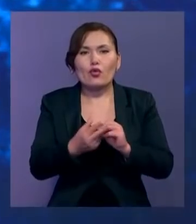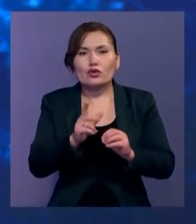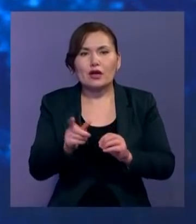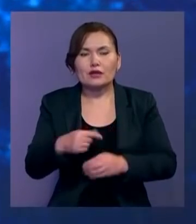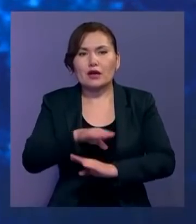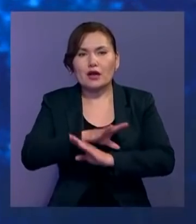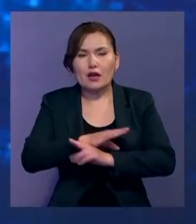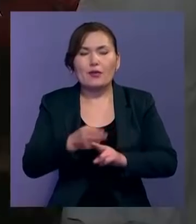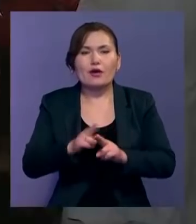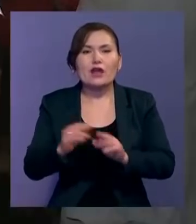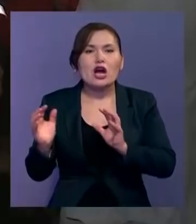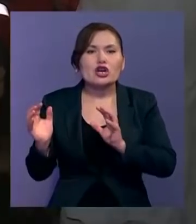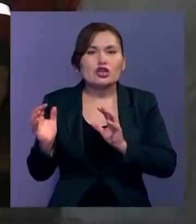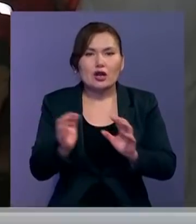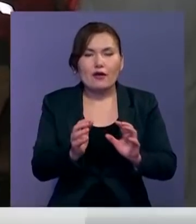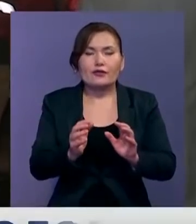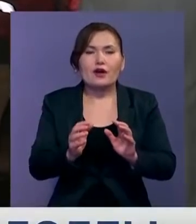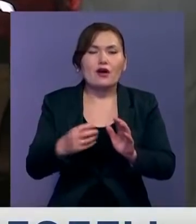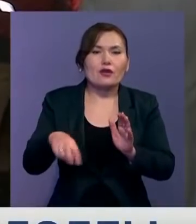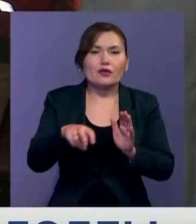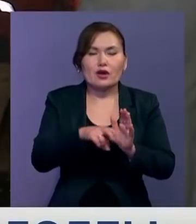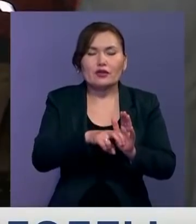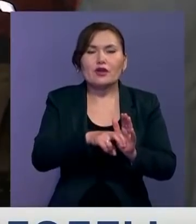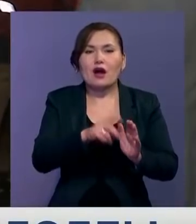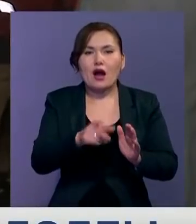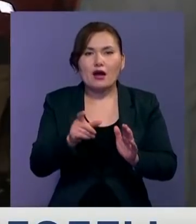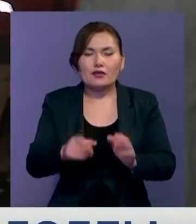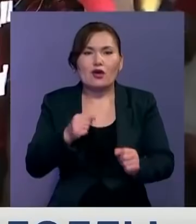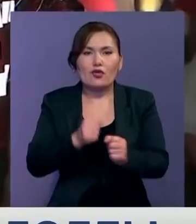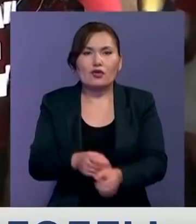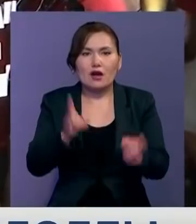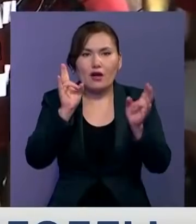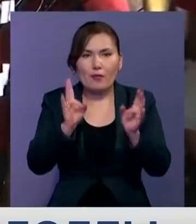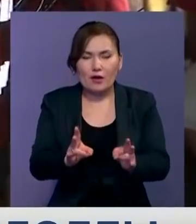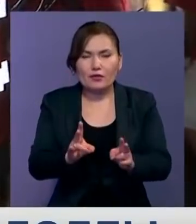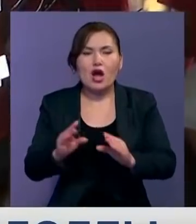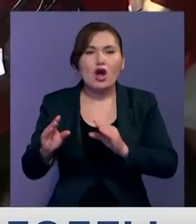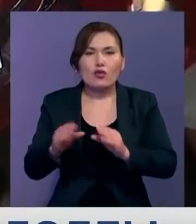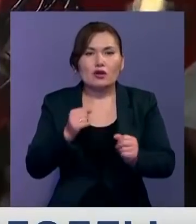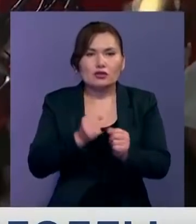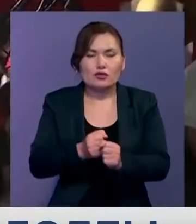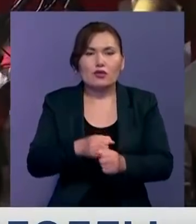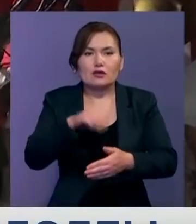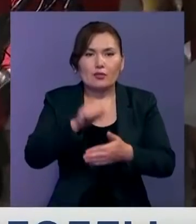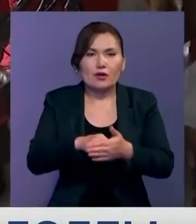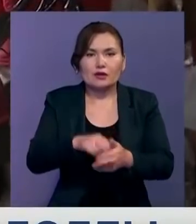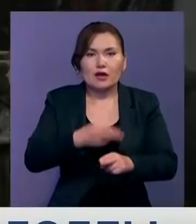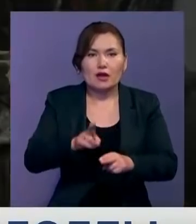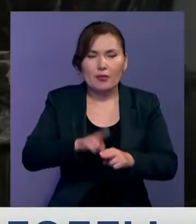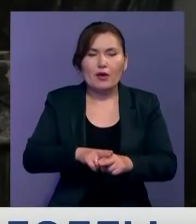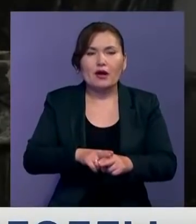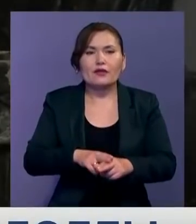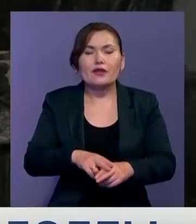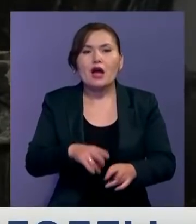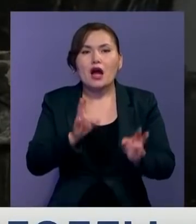жолаушыларға лық толы шағын автобус Карачиге бара жатқан жолда алдындағы көліктер соқтығысып қалады. Салдарынан ыршып шыққан